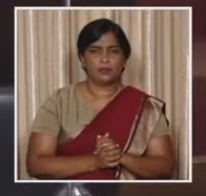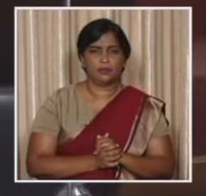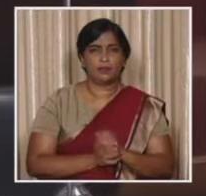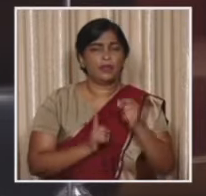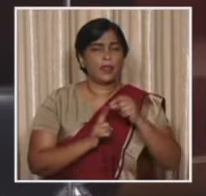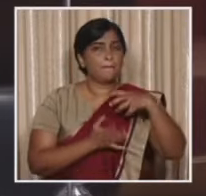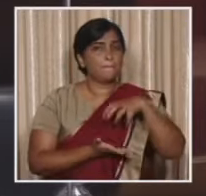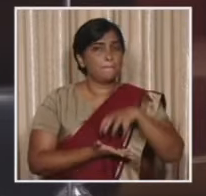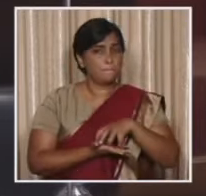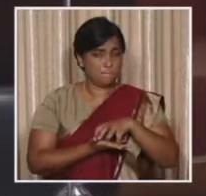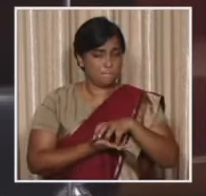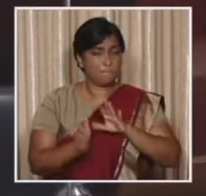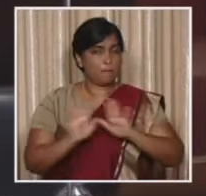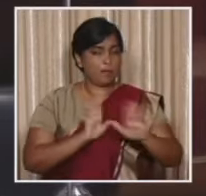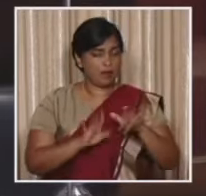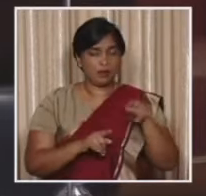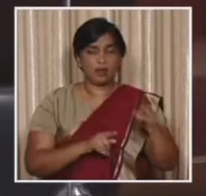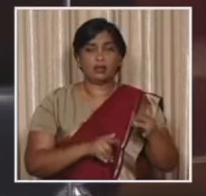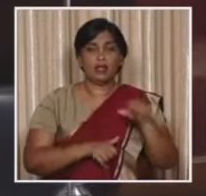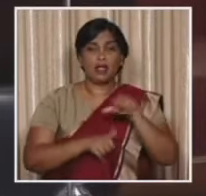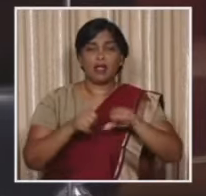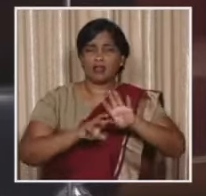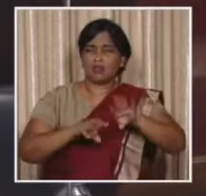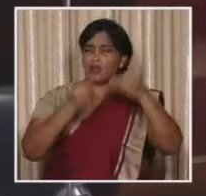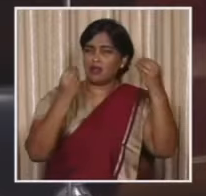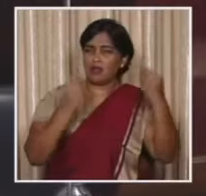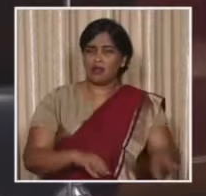පළාත් පාලන ආයතන විනාශ කෙරුවා.